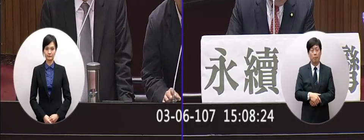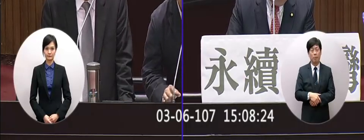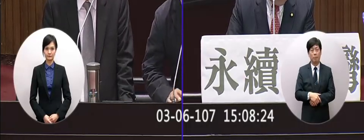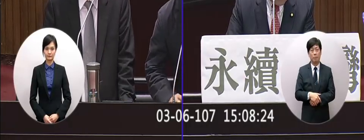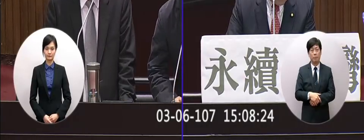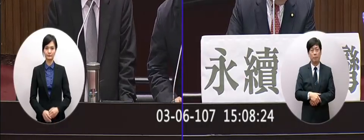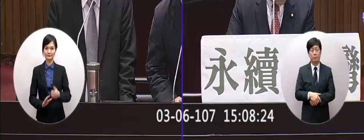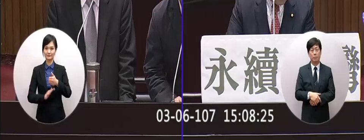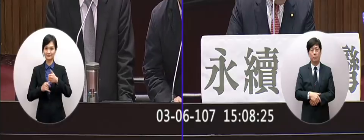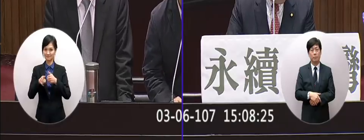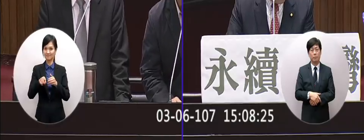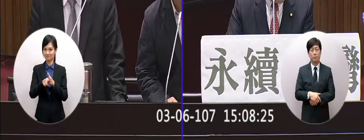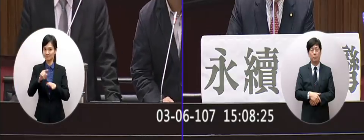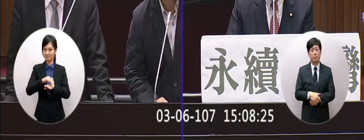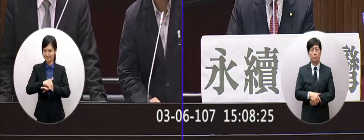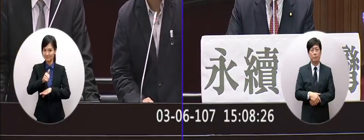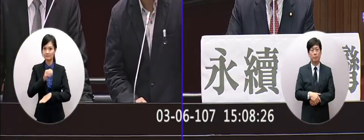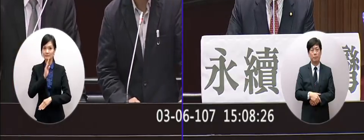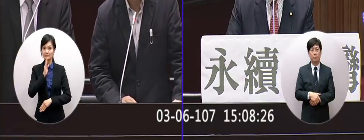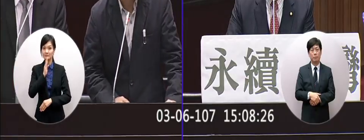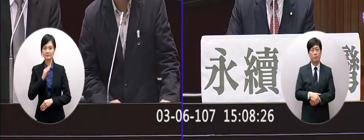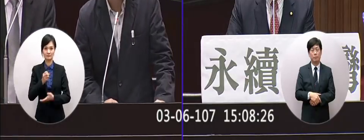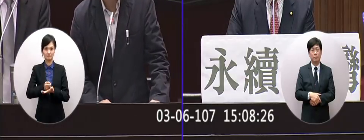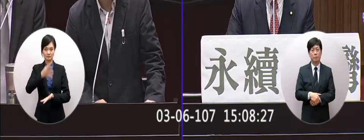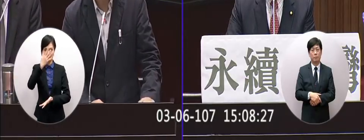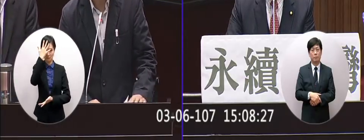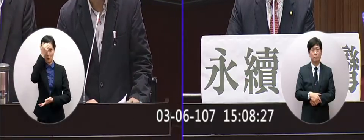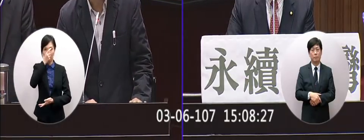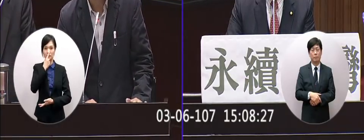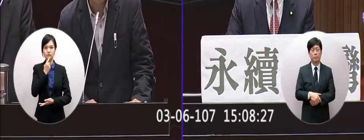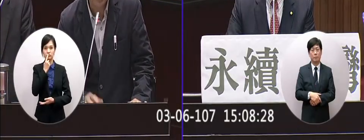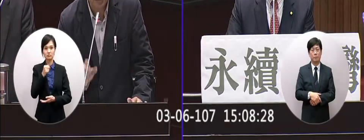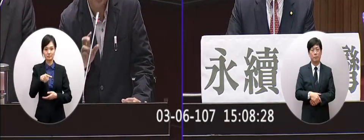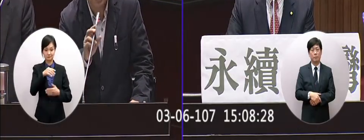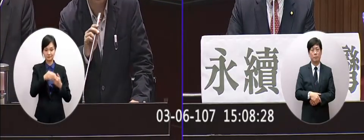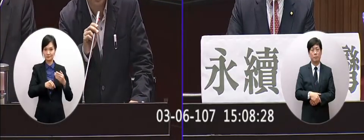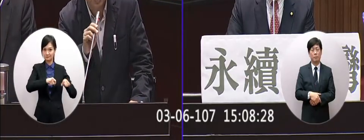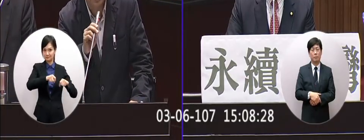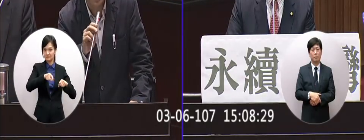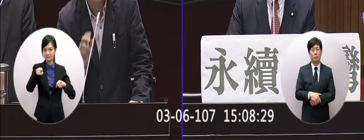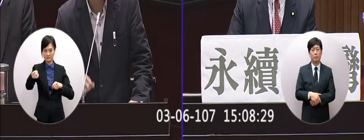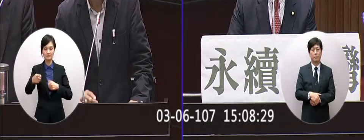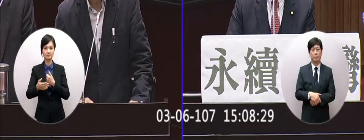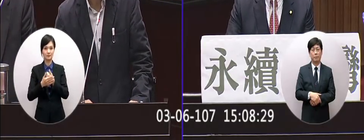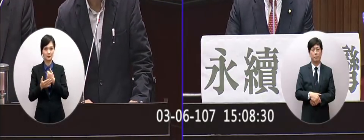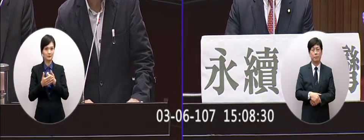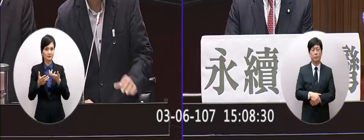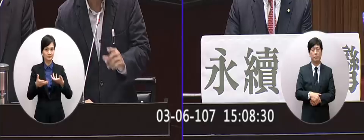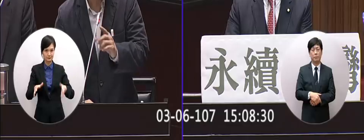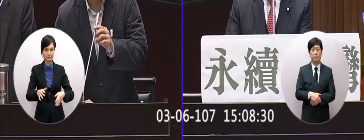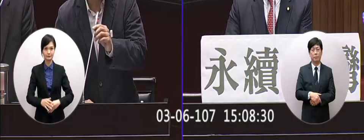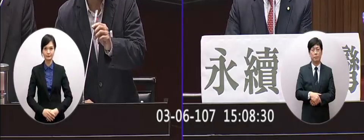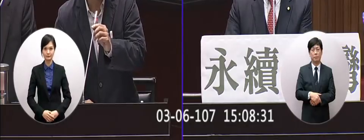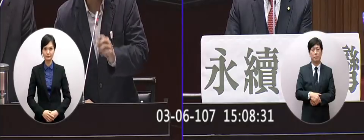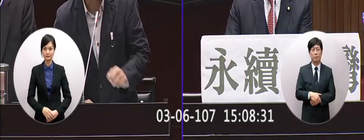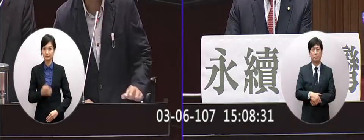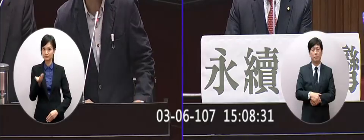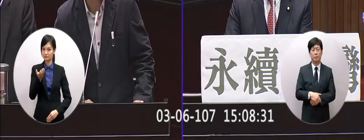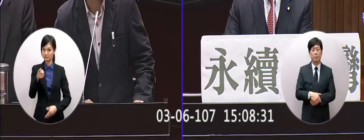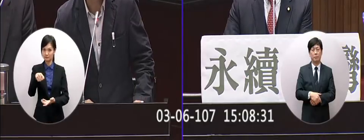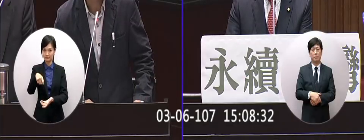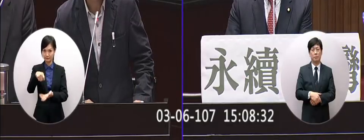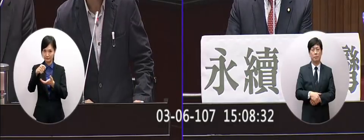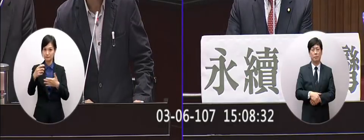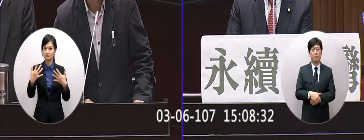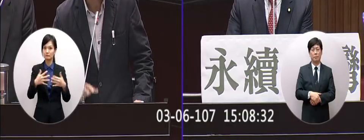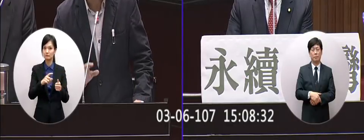苏委员，你是专家了哈，我想这个围绕条例的立法过程，你也协助很多，也帮忙不少哈。那您所提到的问